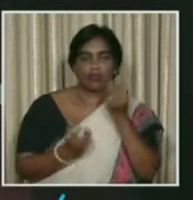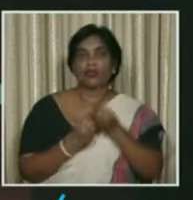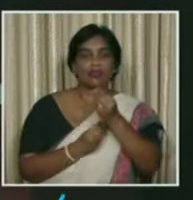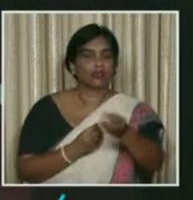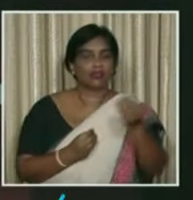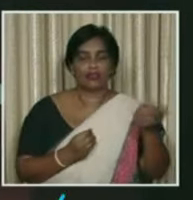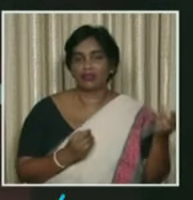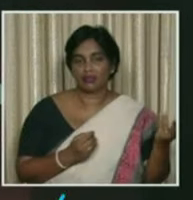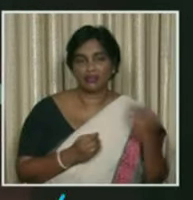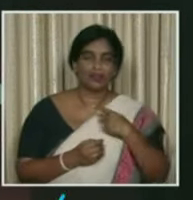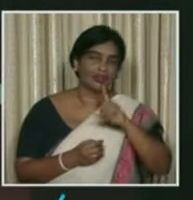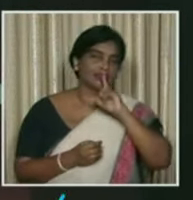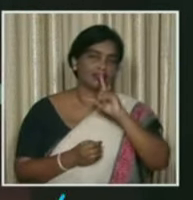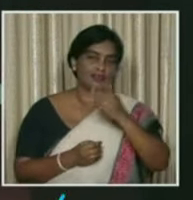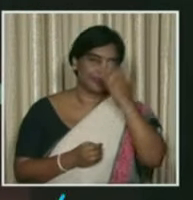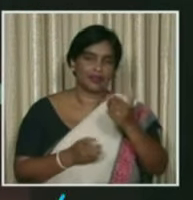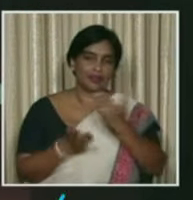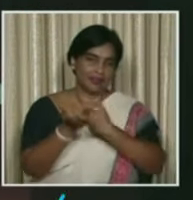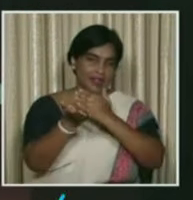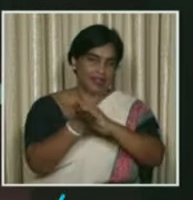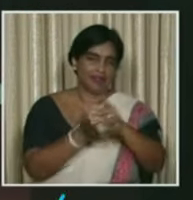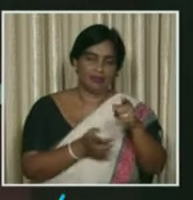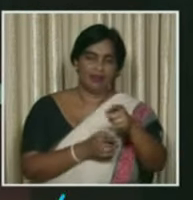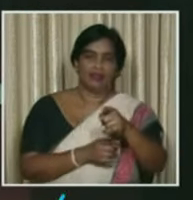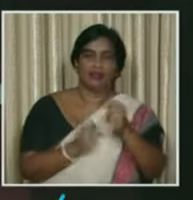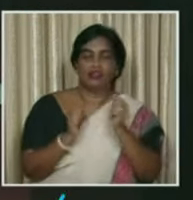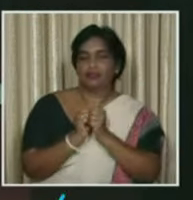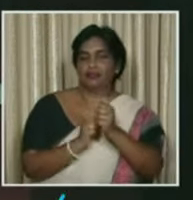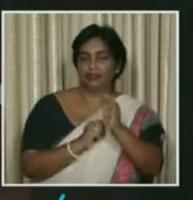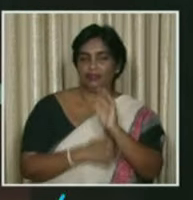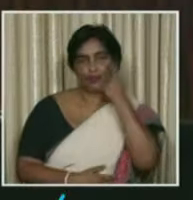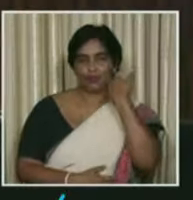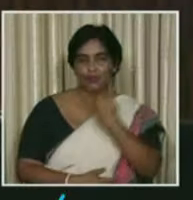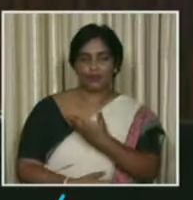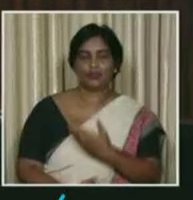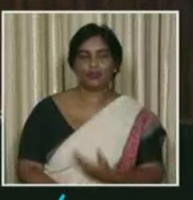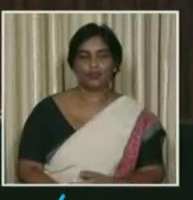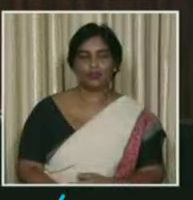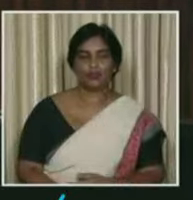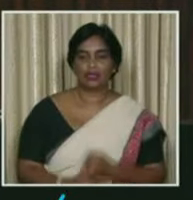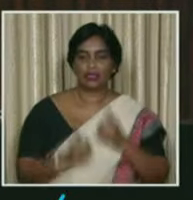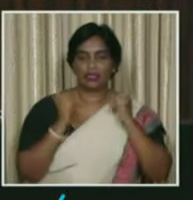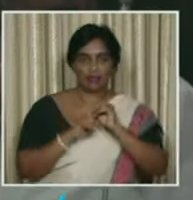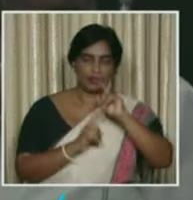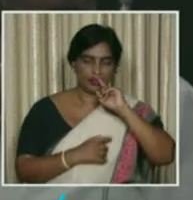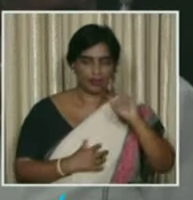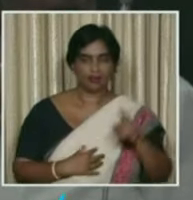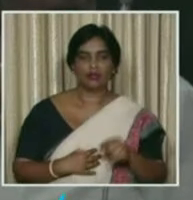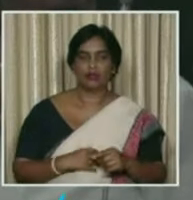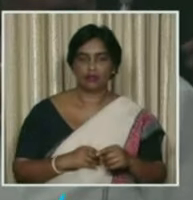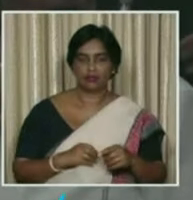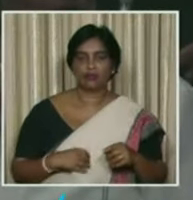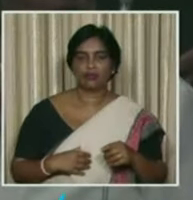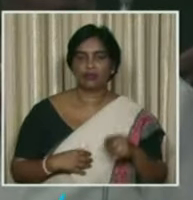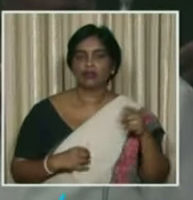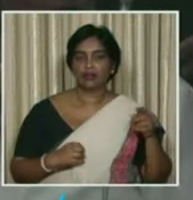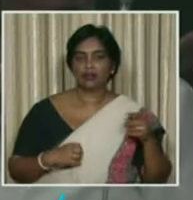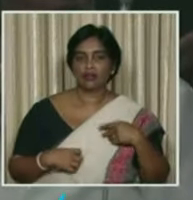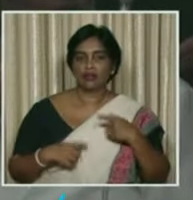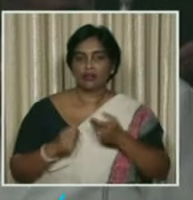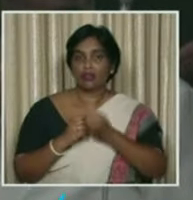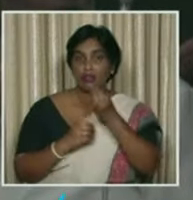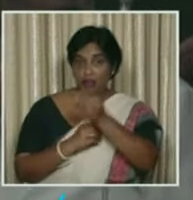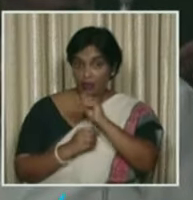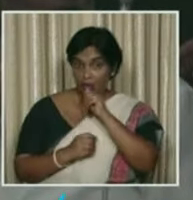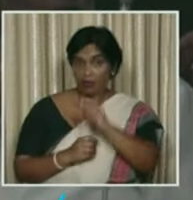deyanne kiyala e man illimak karana obutumage medihat vela me kartavya ishta kala denna pau තුමාගේ අවධානයට යොමු කරන්නම් පරිත්‍යාගය ග්‍රවුන්ඩ් ස්ටාෆ් එකට